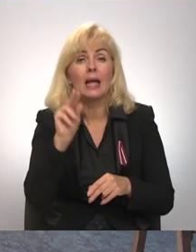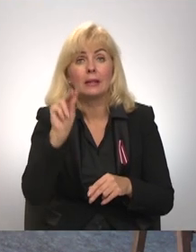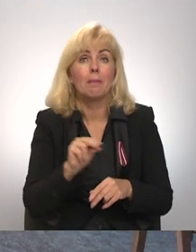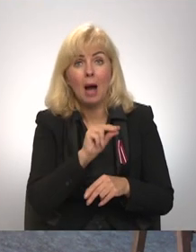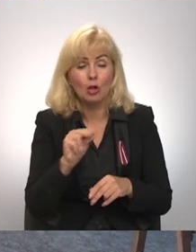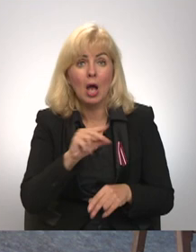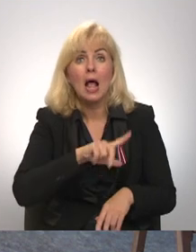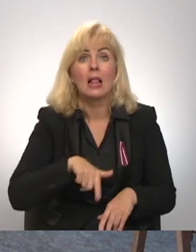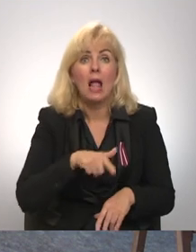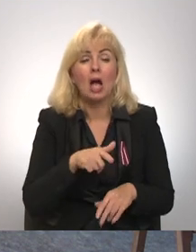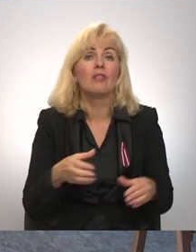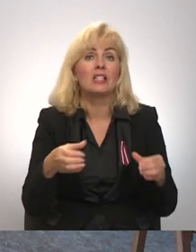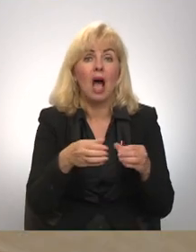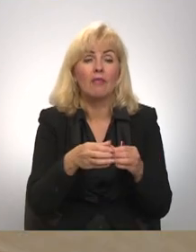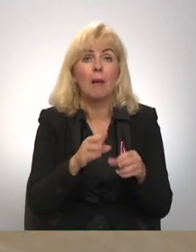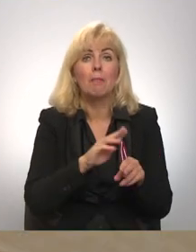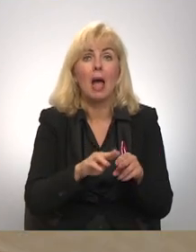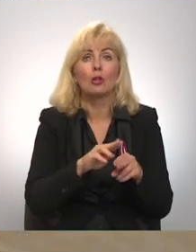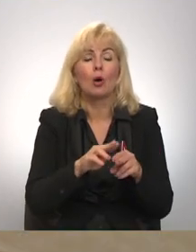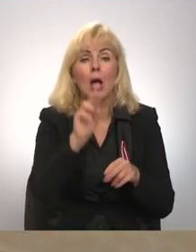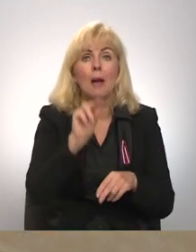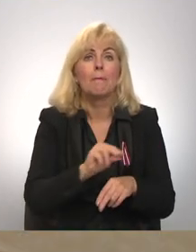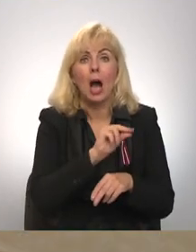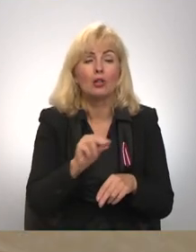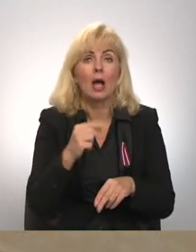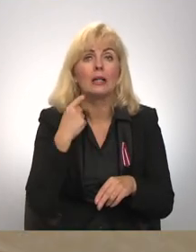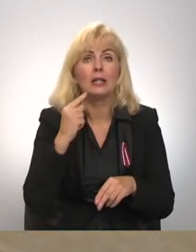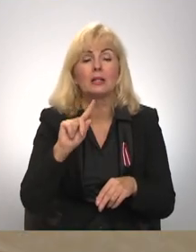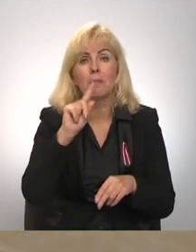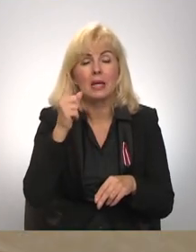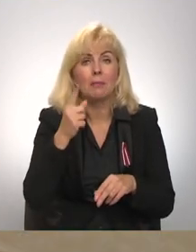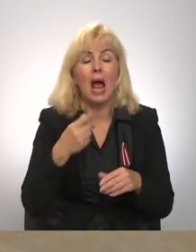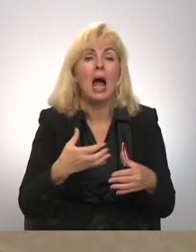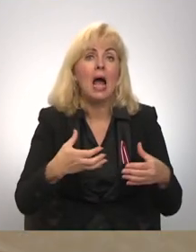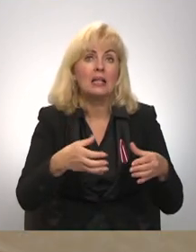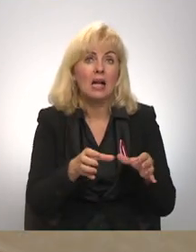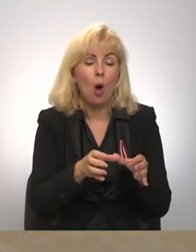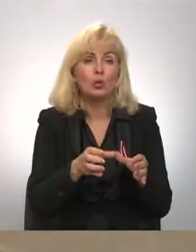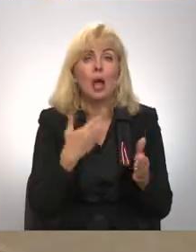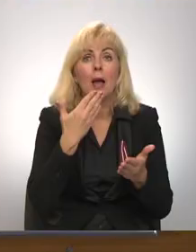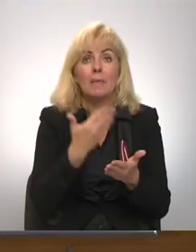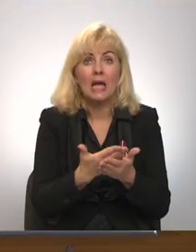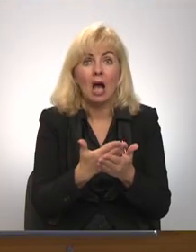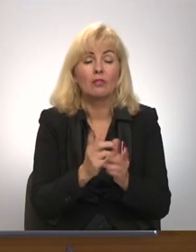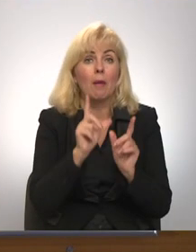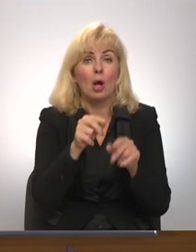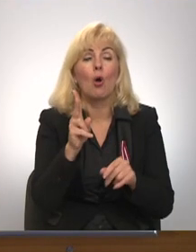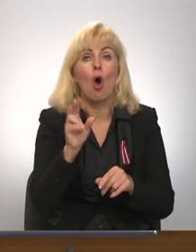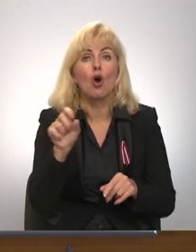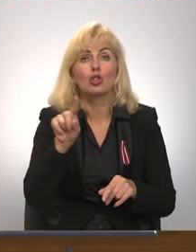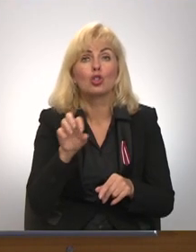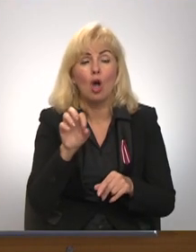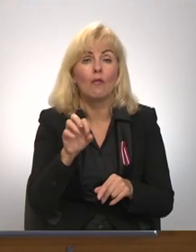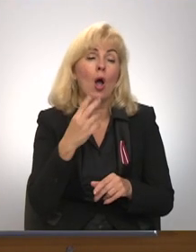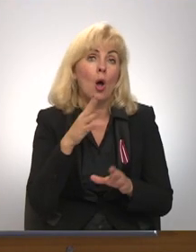mācītāja Latvijas apvienotās metodistu baznīcas Rīgas pirmajā draudzē. Un piedāvājam doties uz Kosovu uztvērus kā